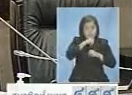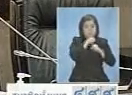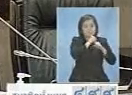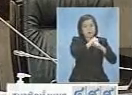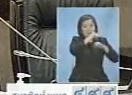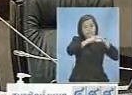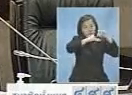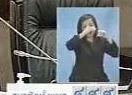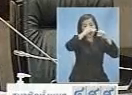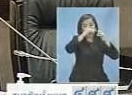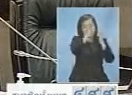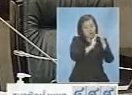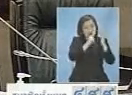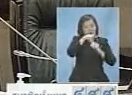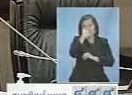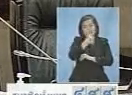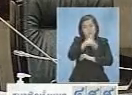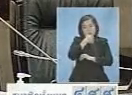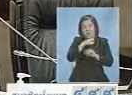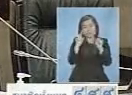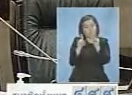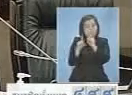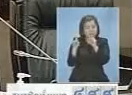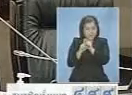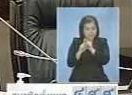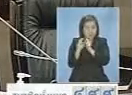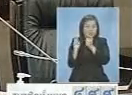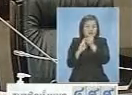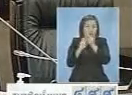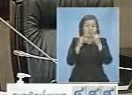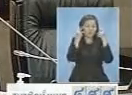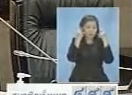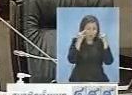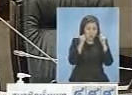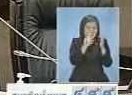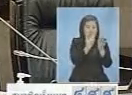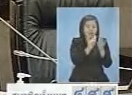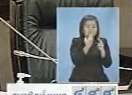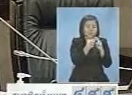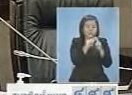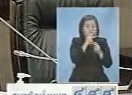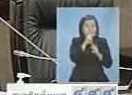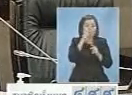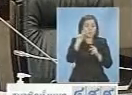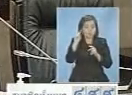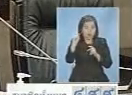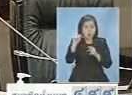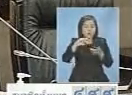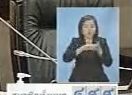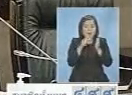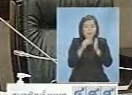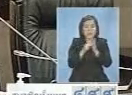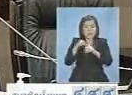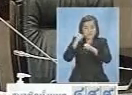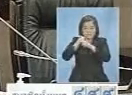ไม่ได้นะครับเหมือนอย่างที่ท่านรองนายกกิติรัตน์ได้บอกว่าวิจัยแล้วขึ้นหิ้งซึ่งสิ่งเหล่านี้เราจ